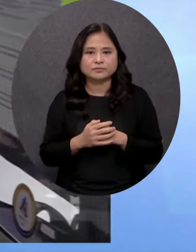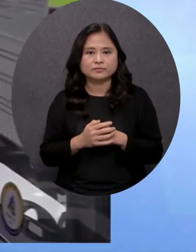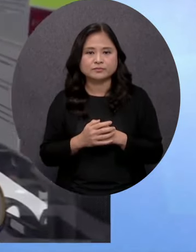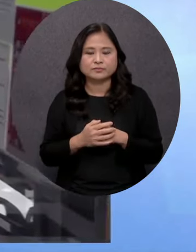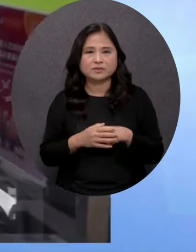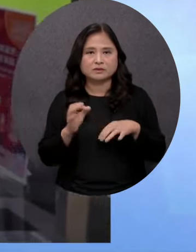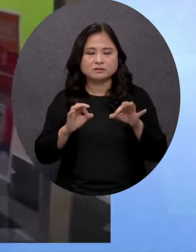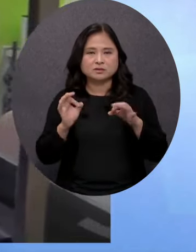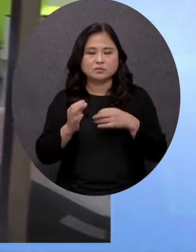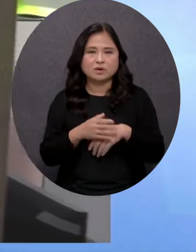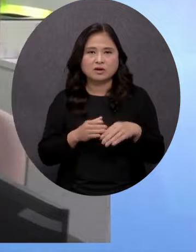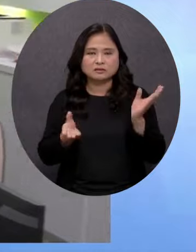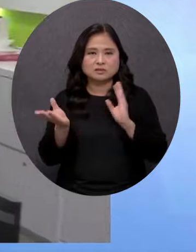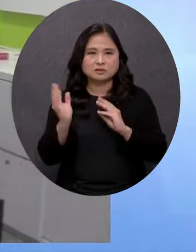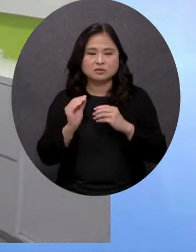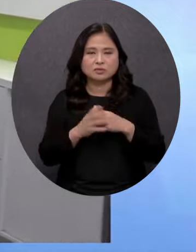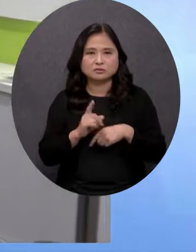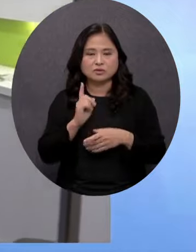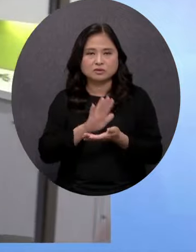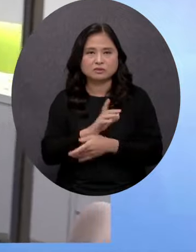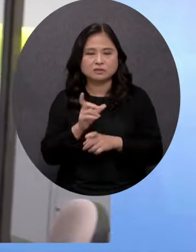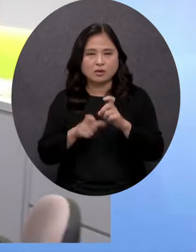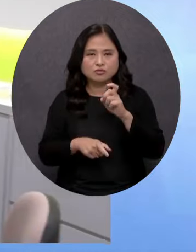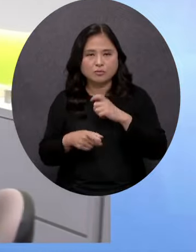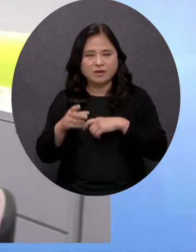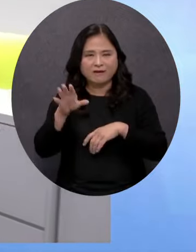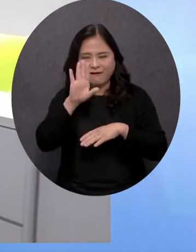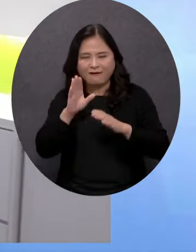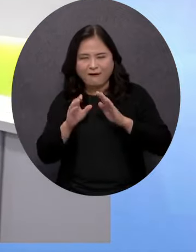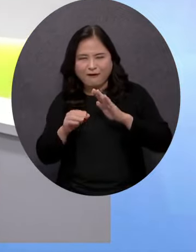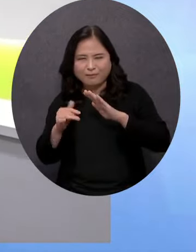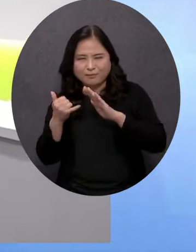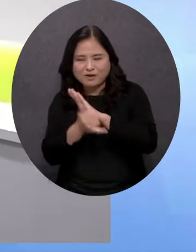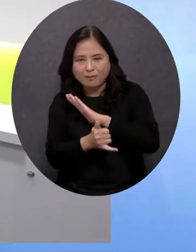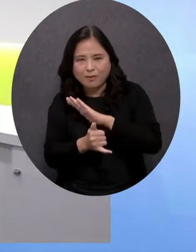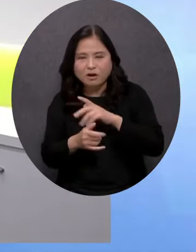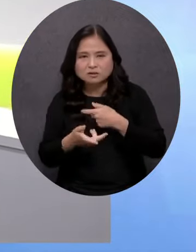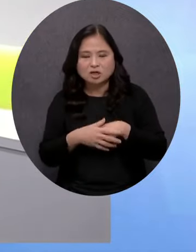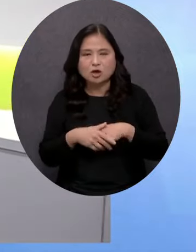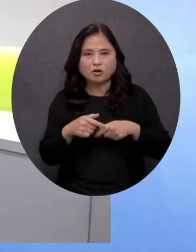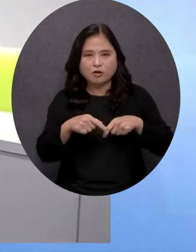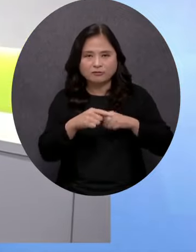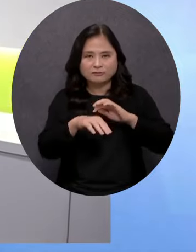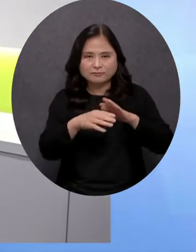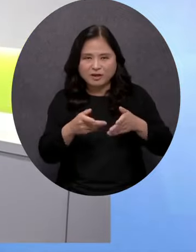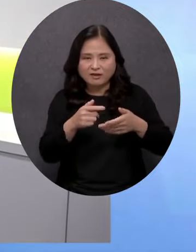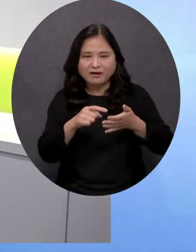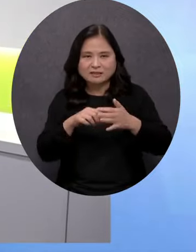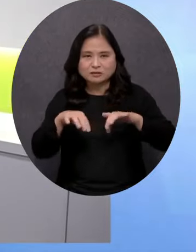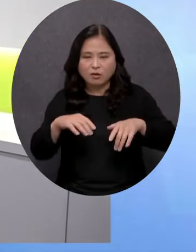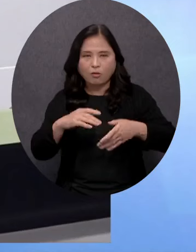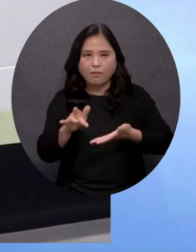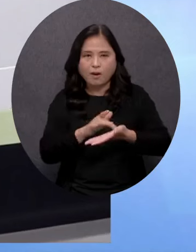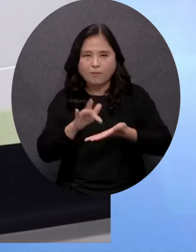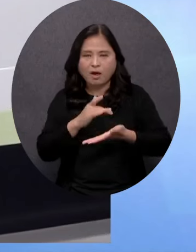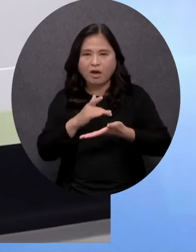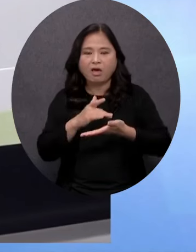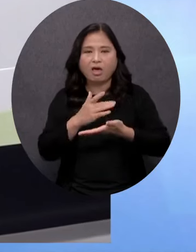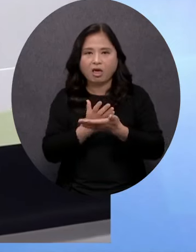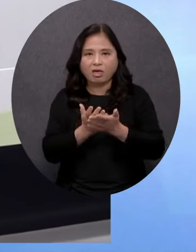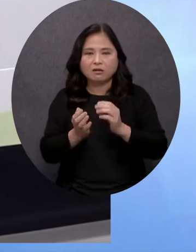消委会的资讯系统去年9月被黑客入侵，随后他们的伺服器以及抬头电脑和手提电脑